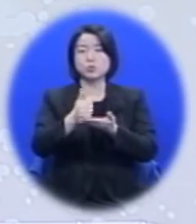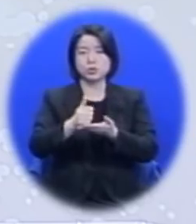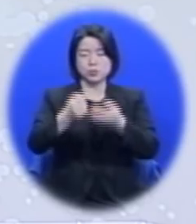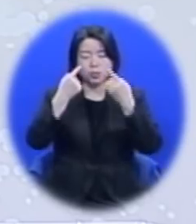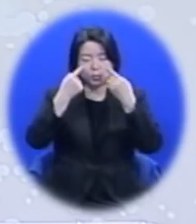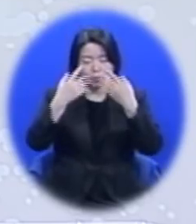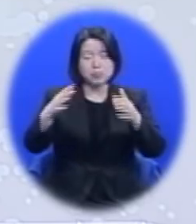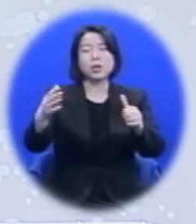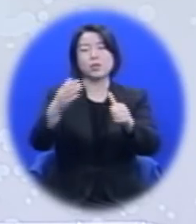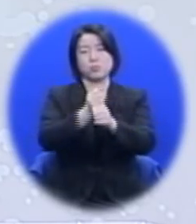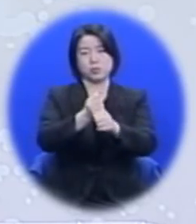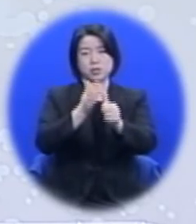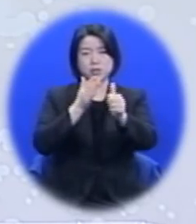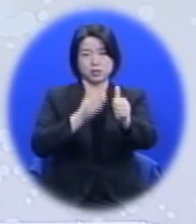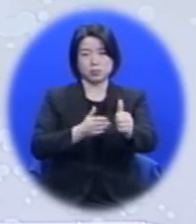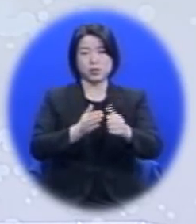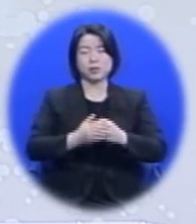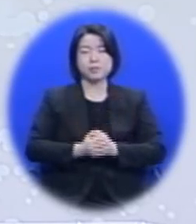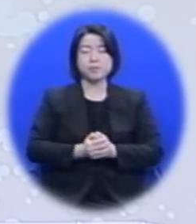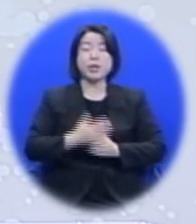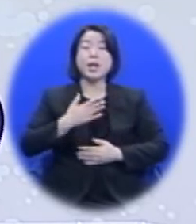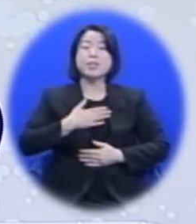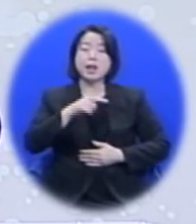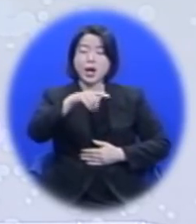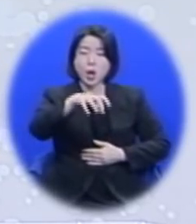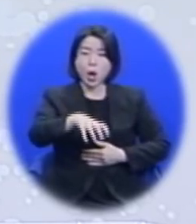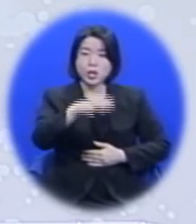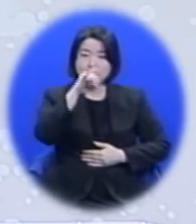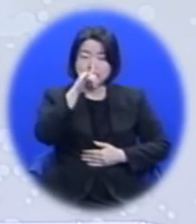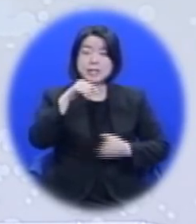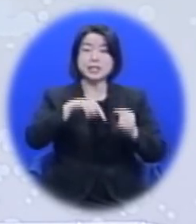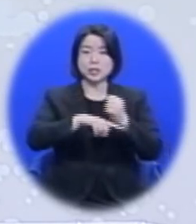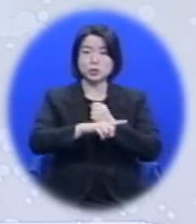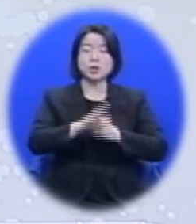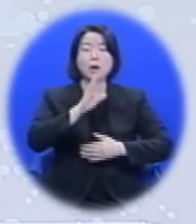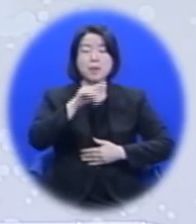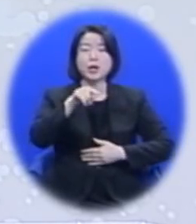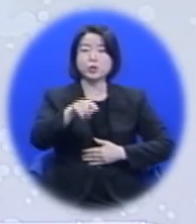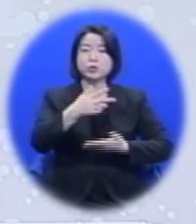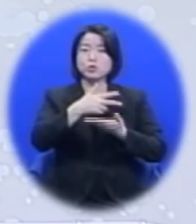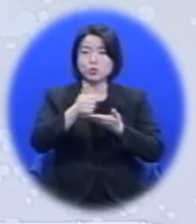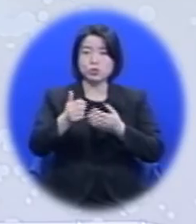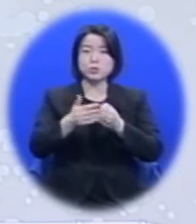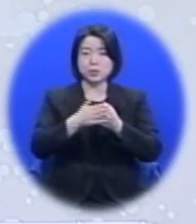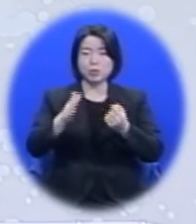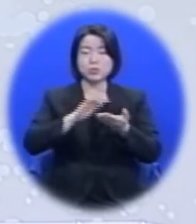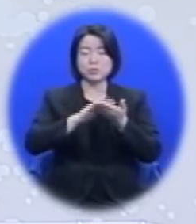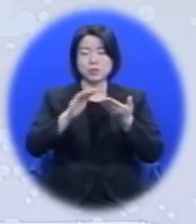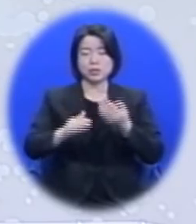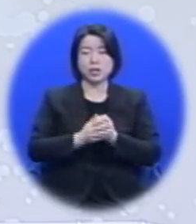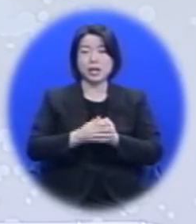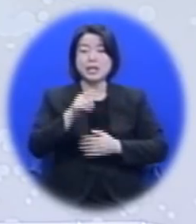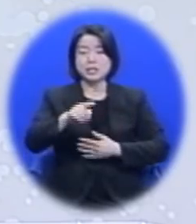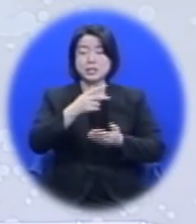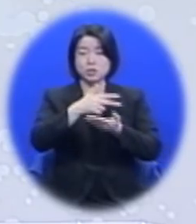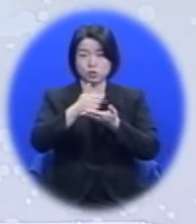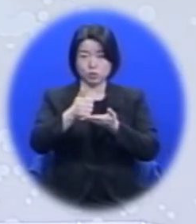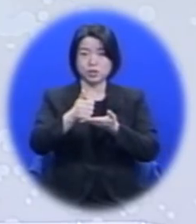분명하게 붙잡으세요. 내가 여기 있는 이 이유는 바로 그 주님 때문이거든요. 여러분이 그